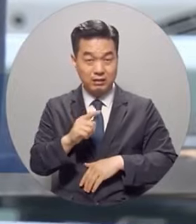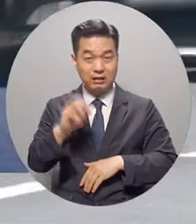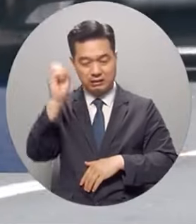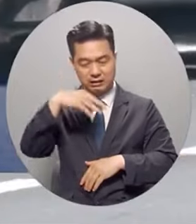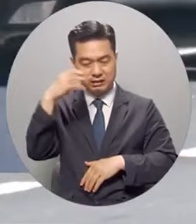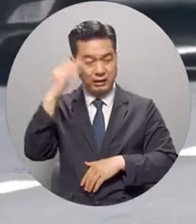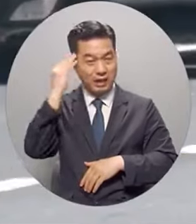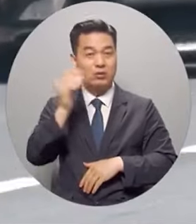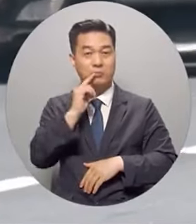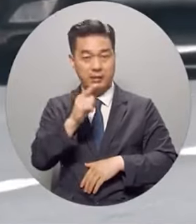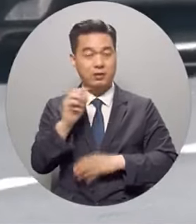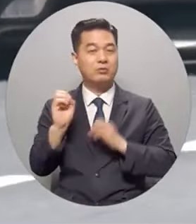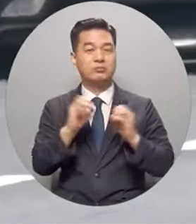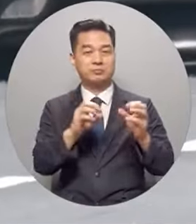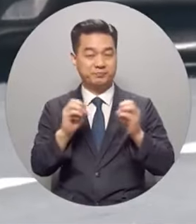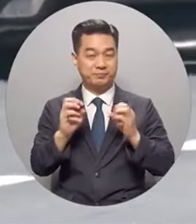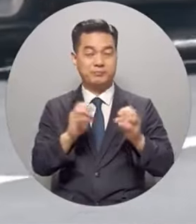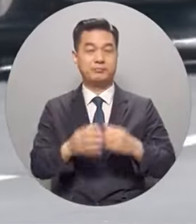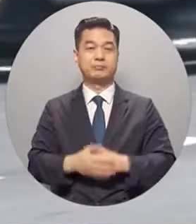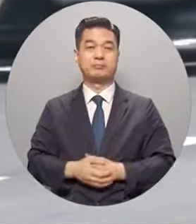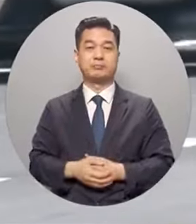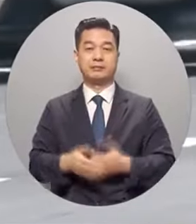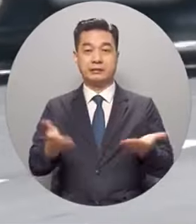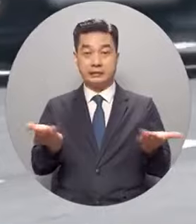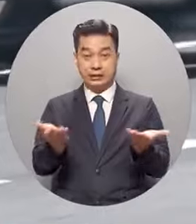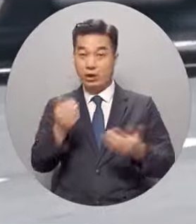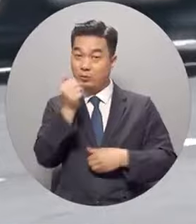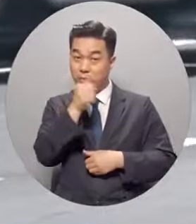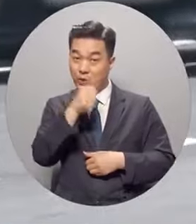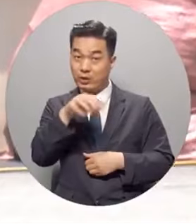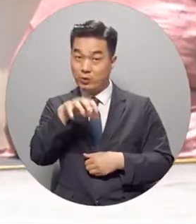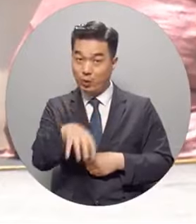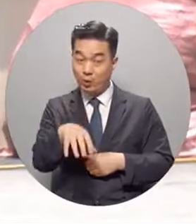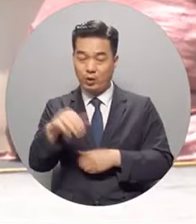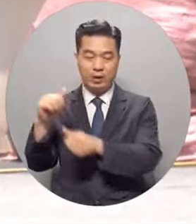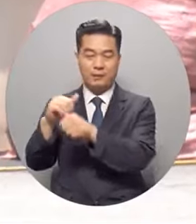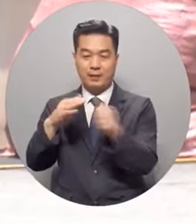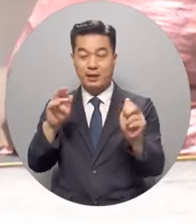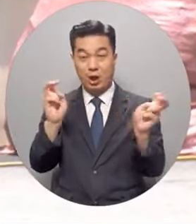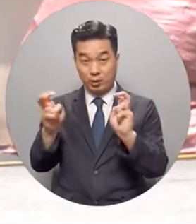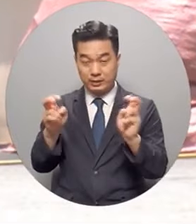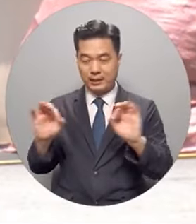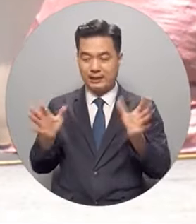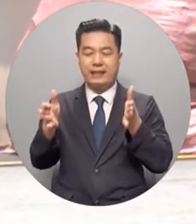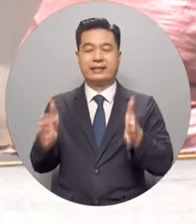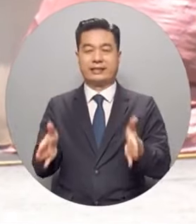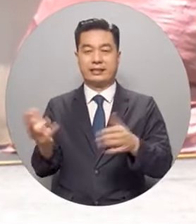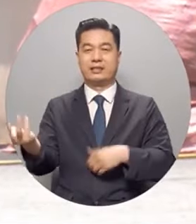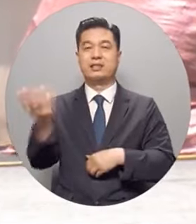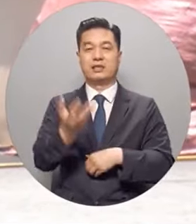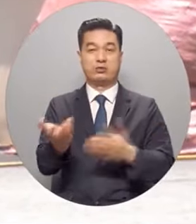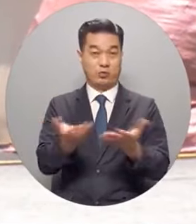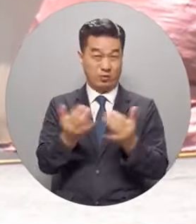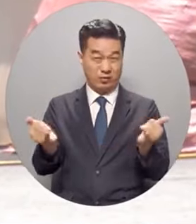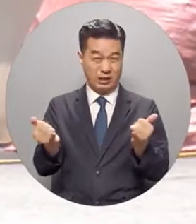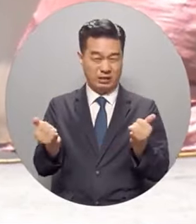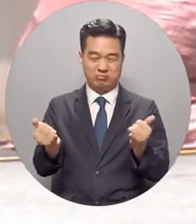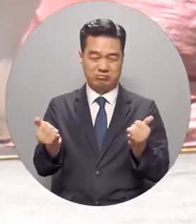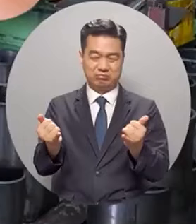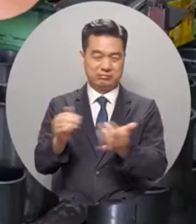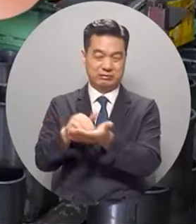한국말로. 그마저도 직업 소개소나 파견 업체를 통해서 온 단기 이주 노동자들은 받지 않고